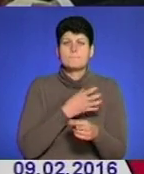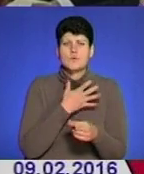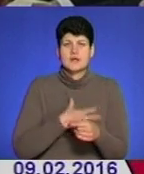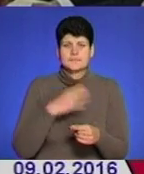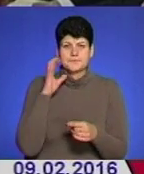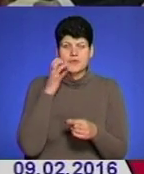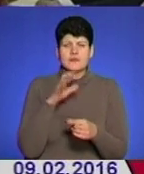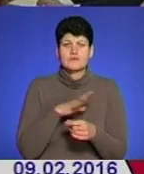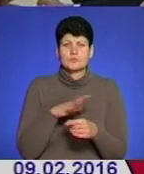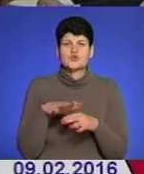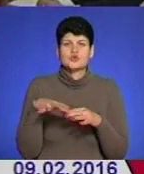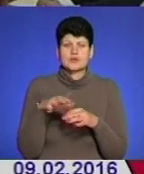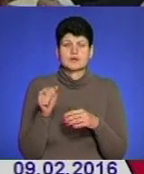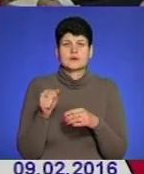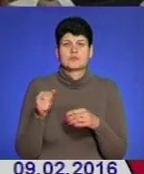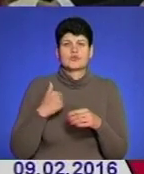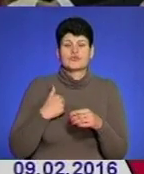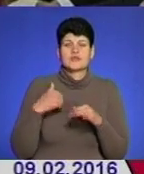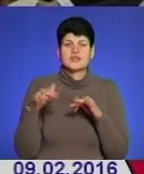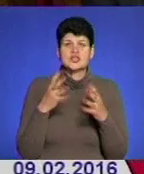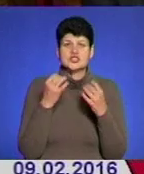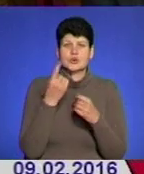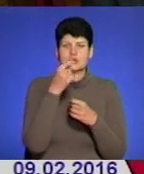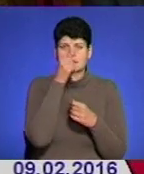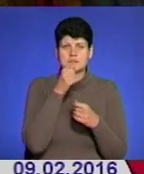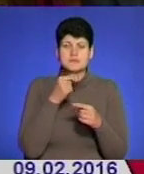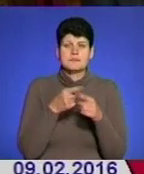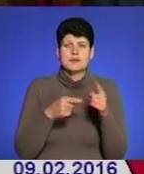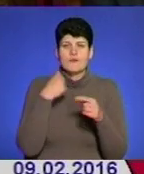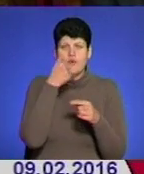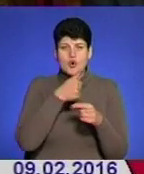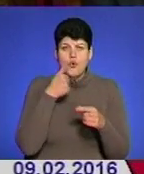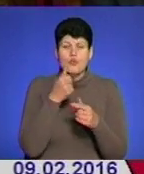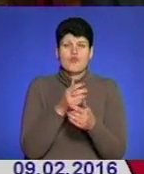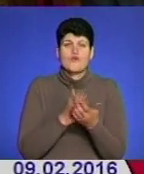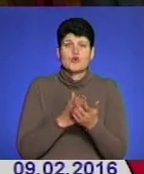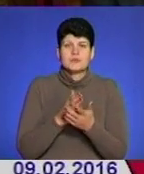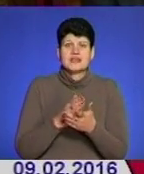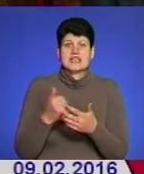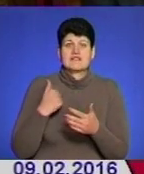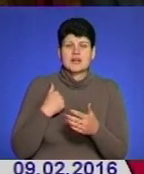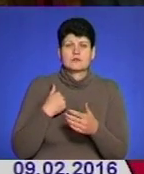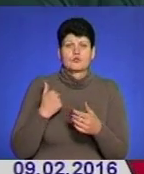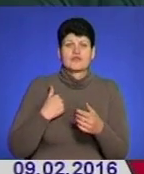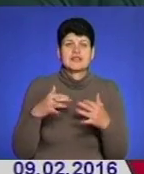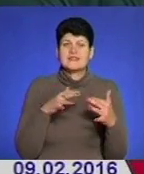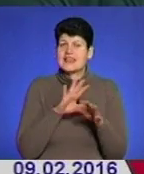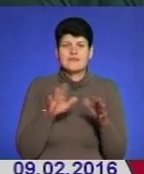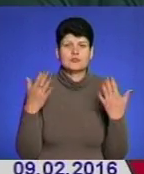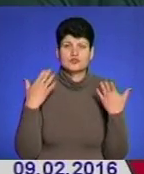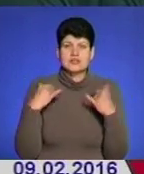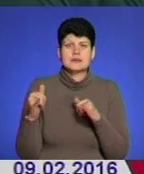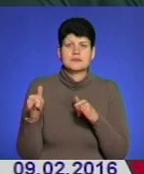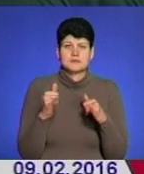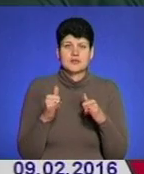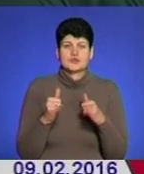він пробув у зоні бойових дій ще близько місяця. Півроку у госпіталі і ветеран бойових дій не відпочиває вдома, а забезпечує